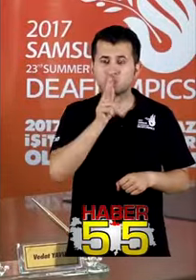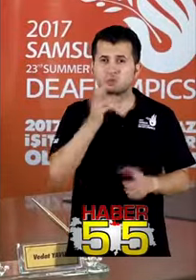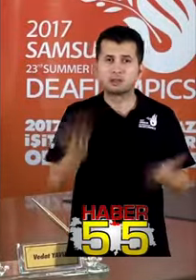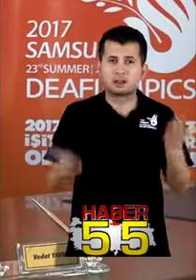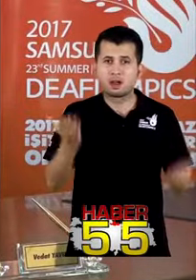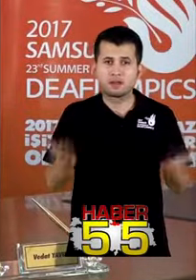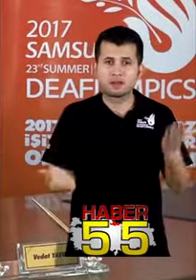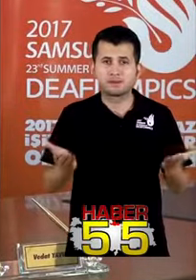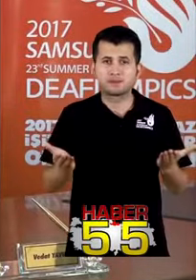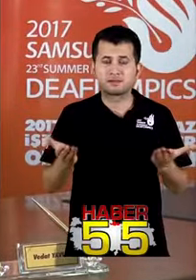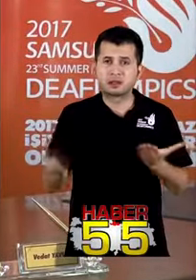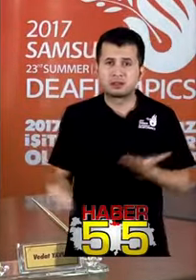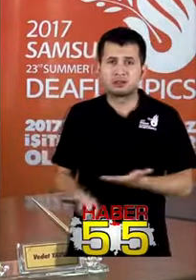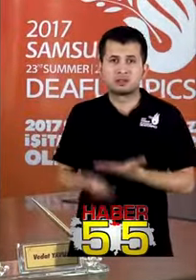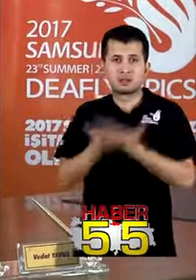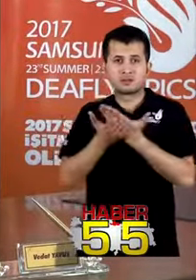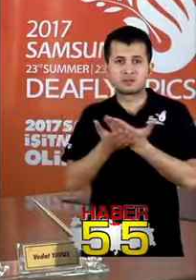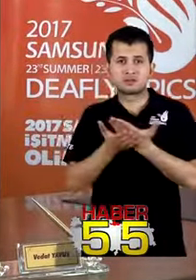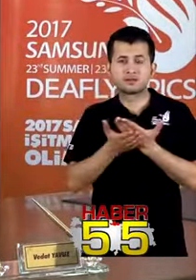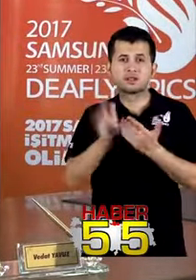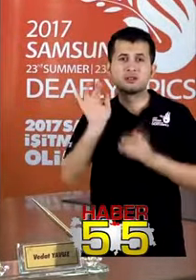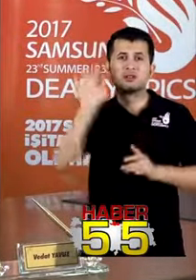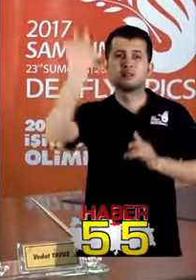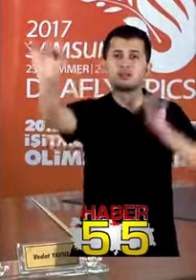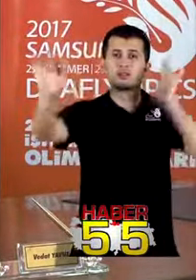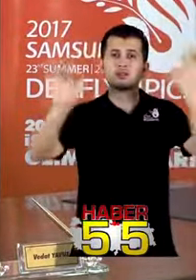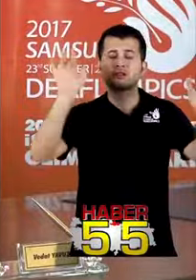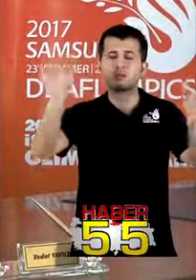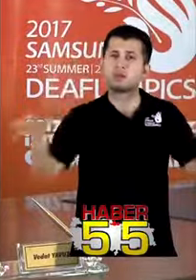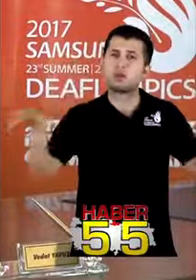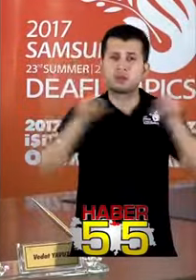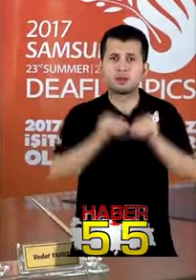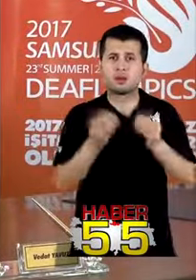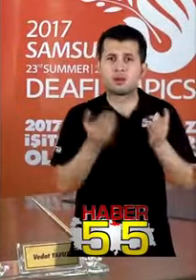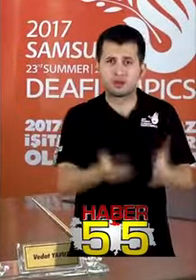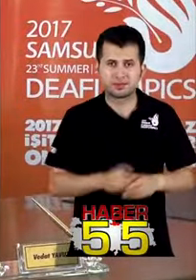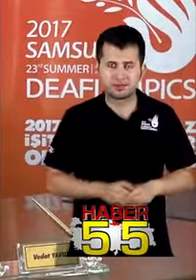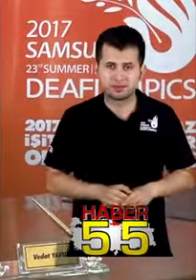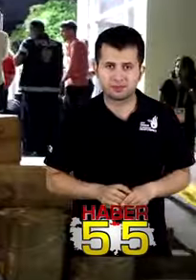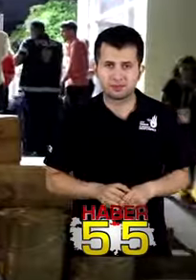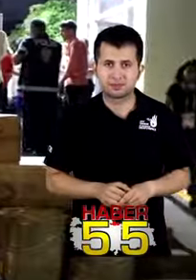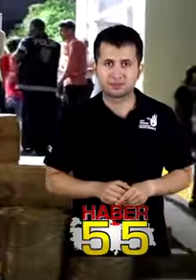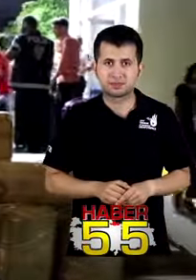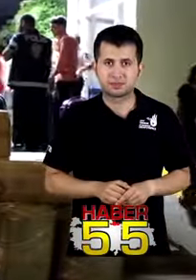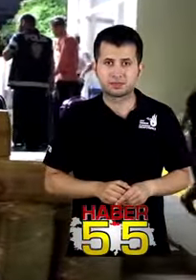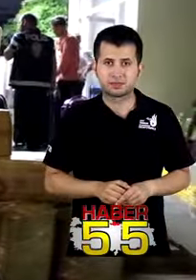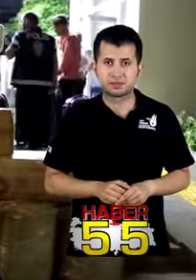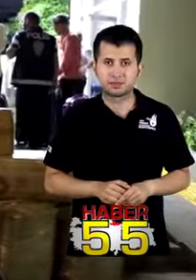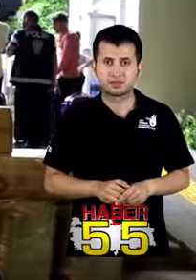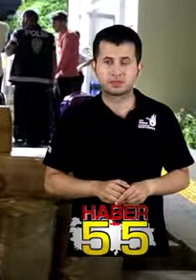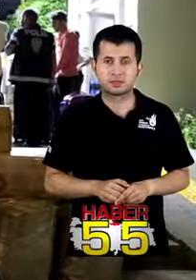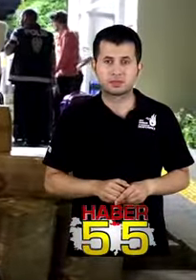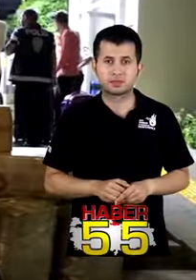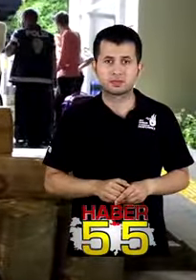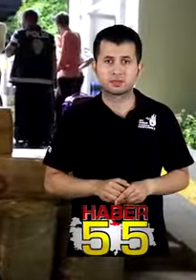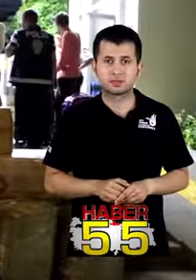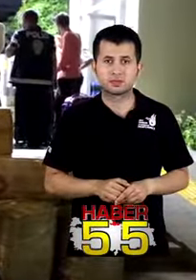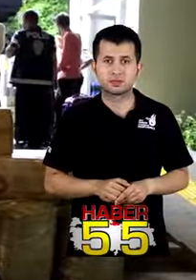Gelen takviyelerle birlikte il genelinde en ücra ilçemiz dahil bu rakama genel personel sayımız 5300 civarı.